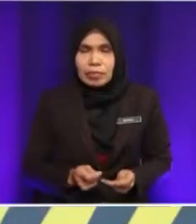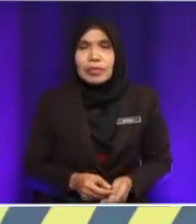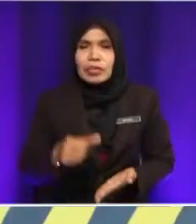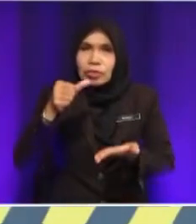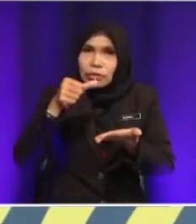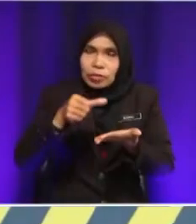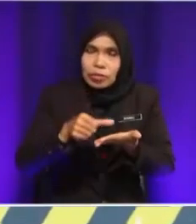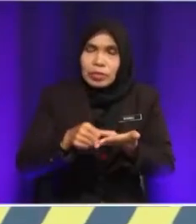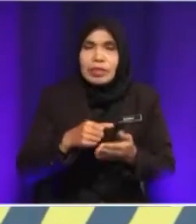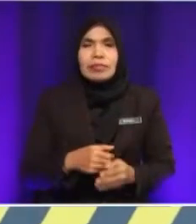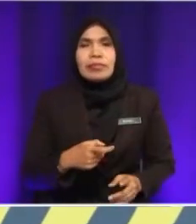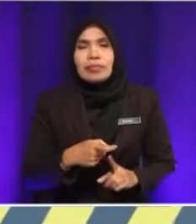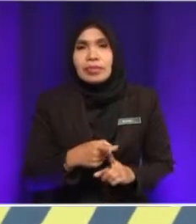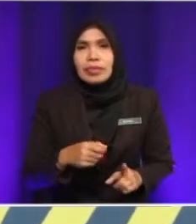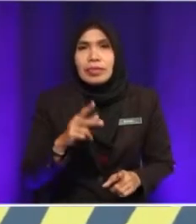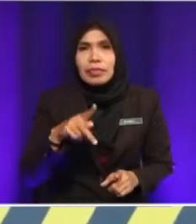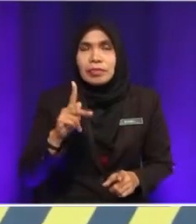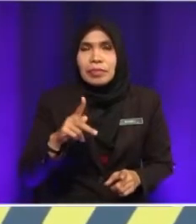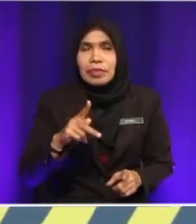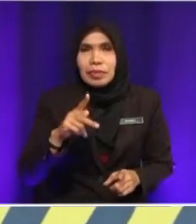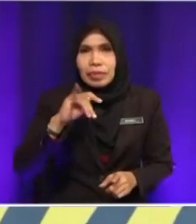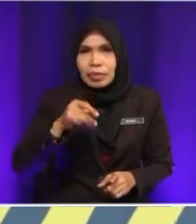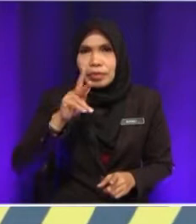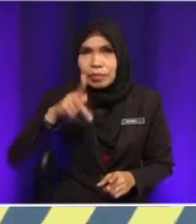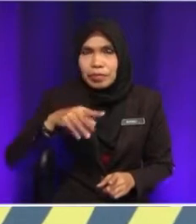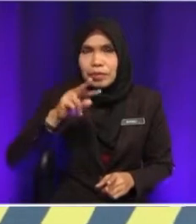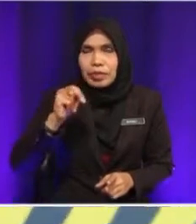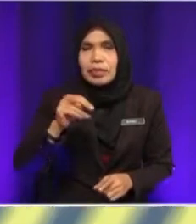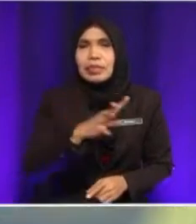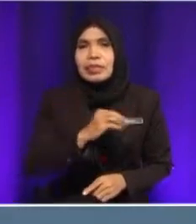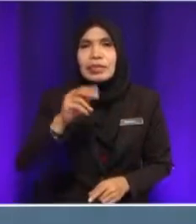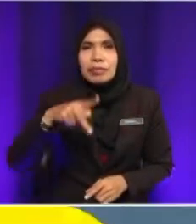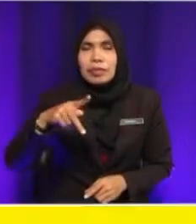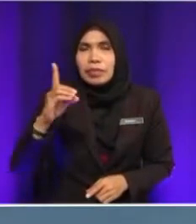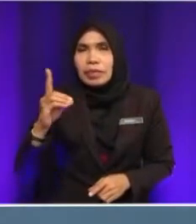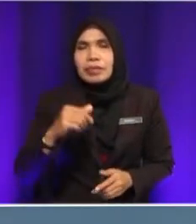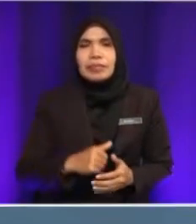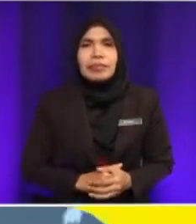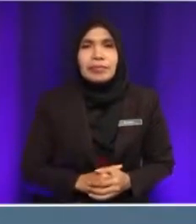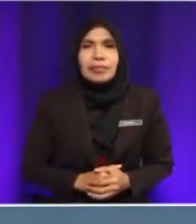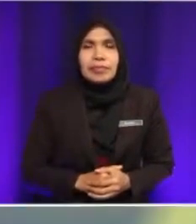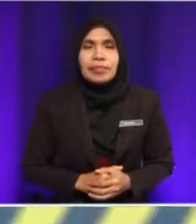jadwal kerja dan juga garis panduan untuk pengurusan dan petakbiran kemudian